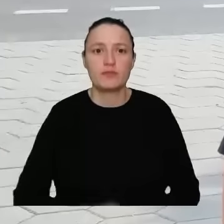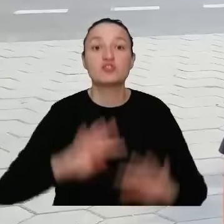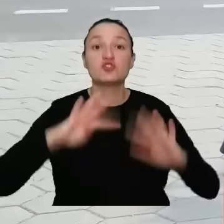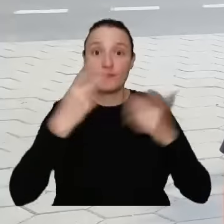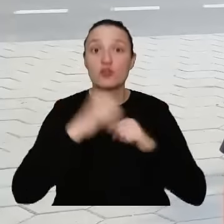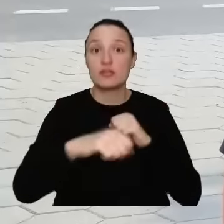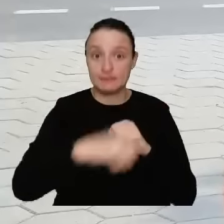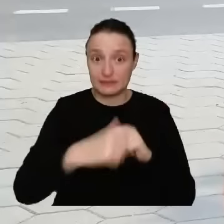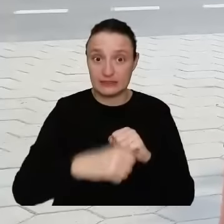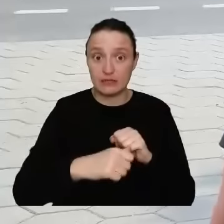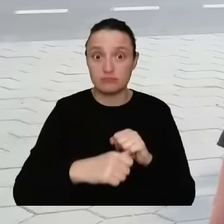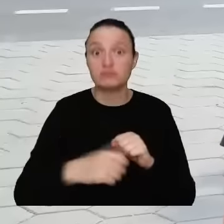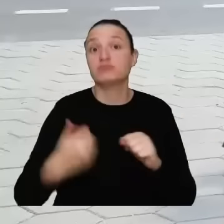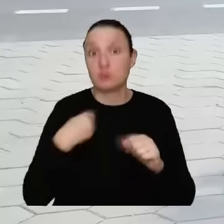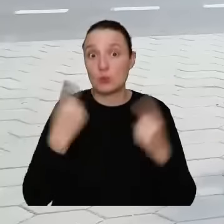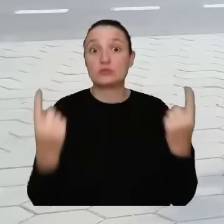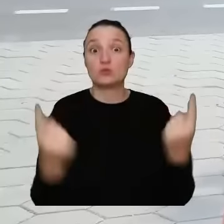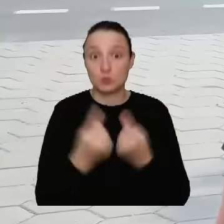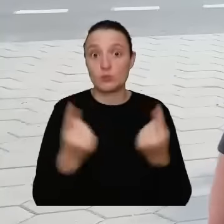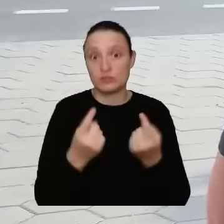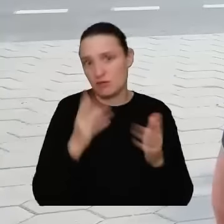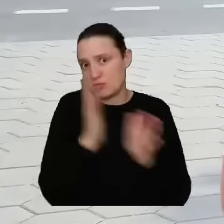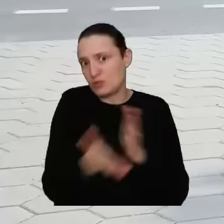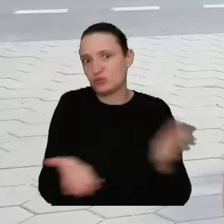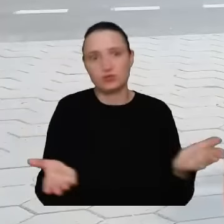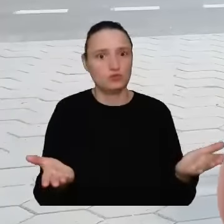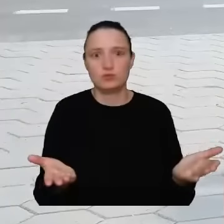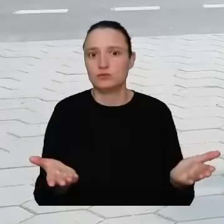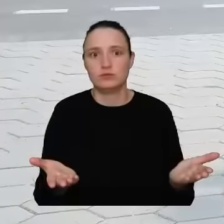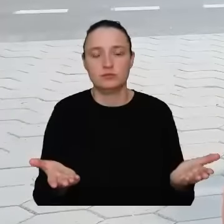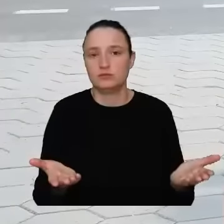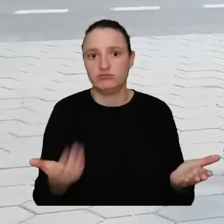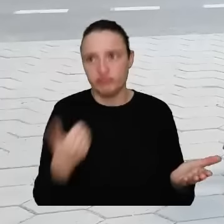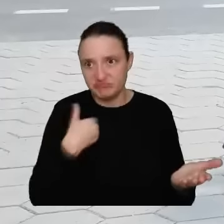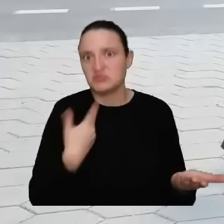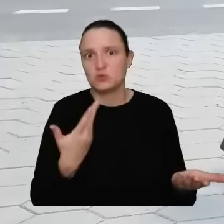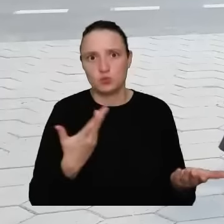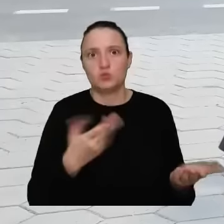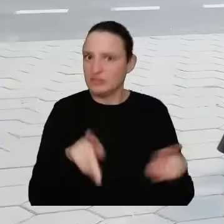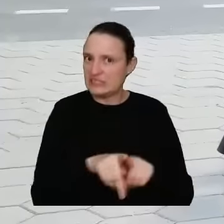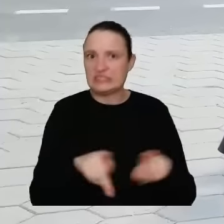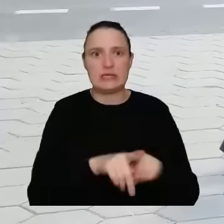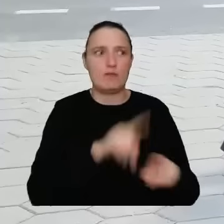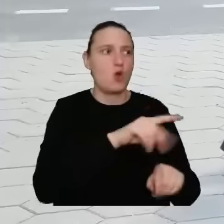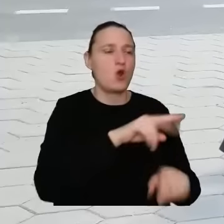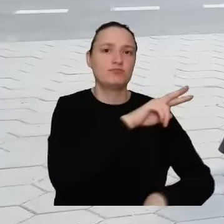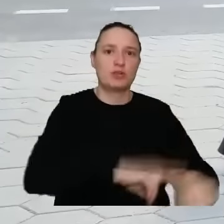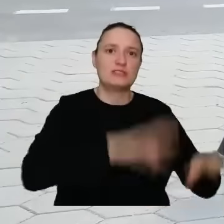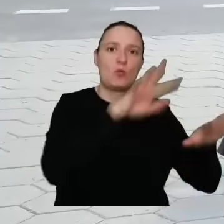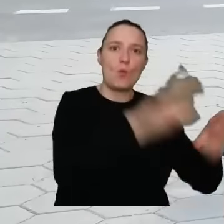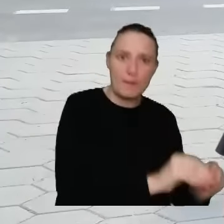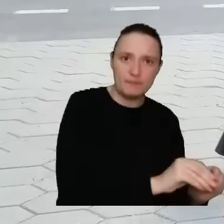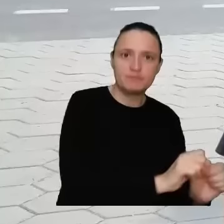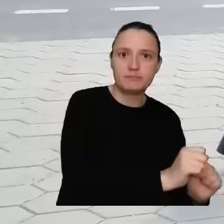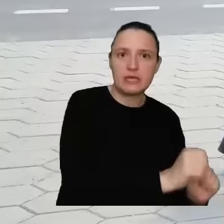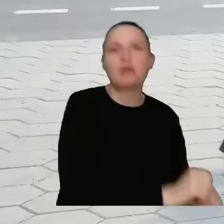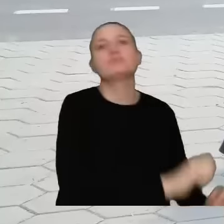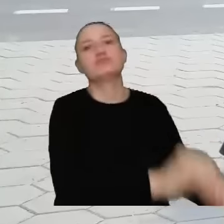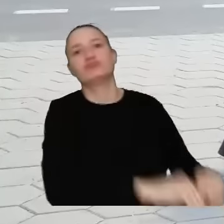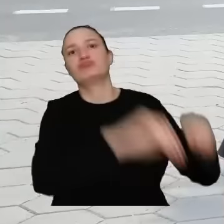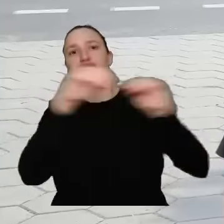lipca zdarzyło się tu, po prostu było takie wydalenie, jak jedno z wielu tysięcy, jak wiemy,